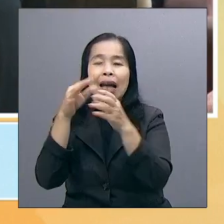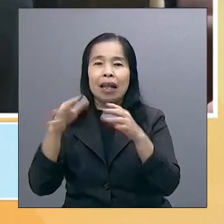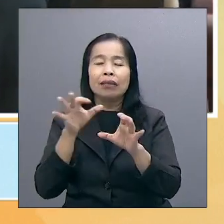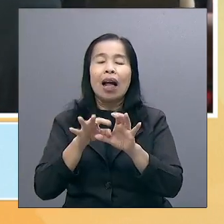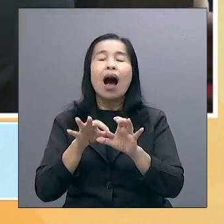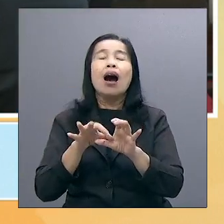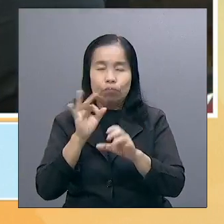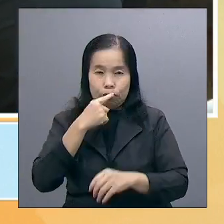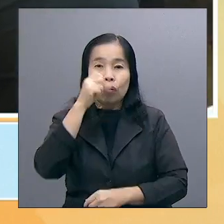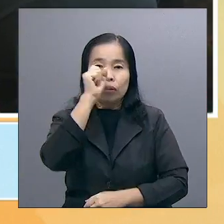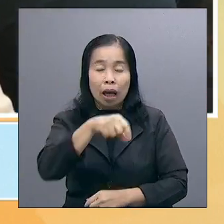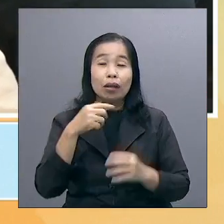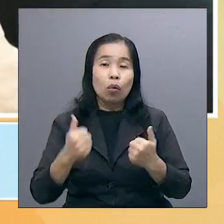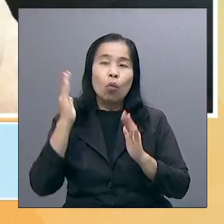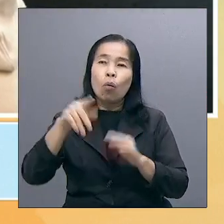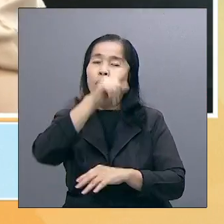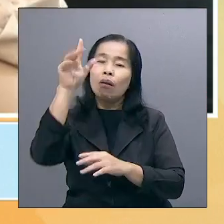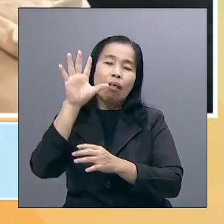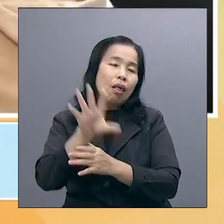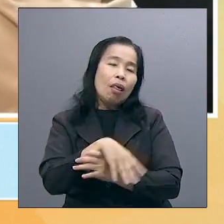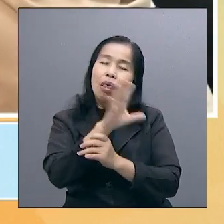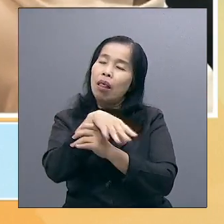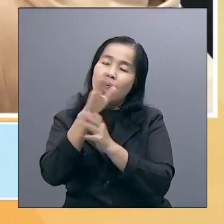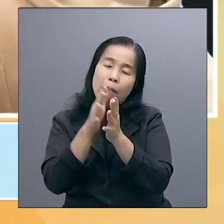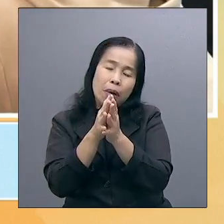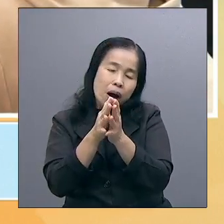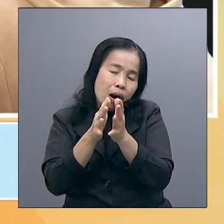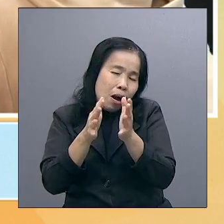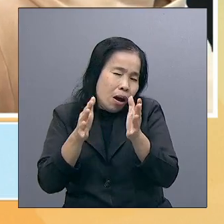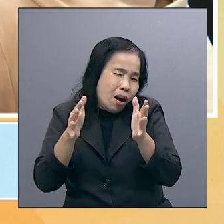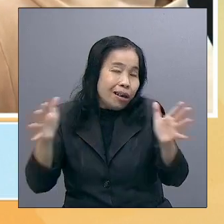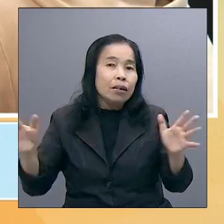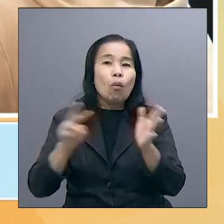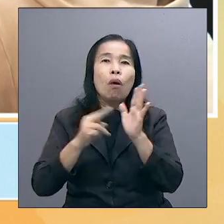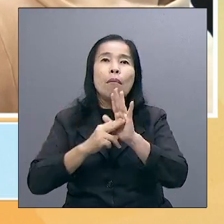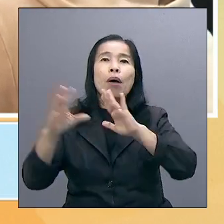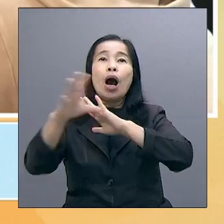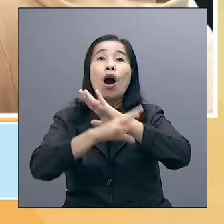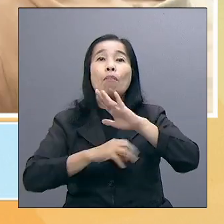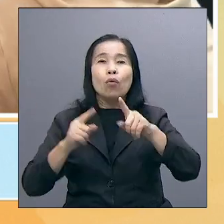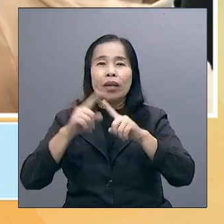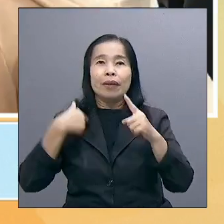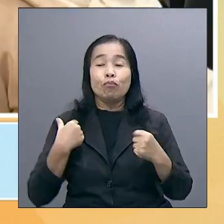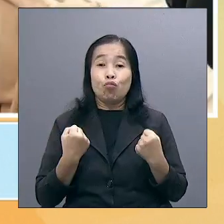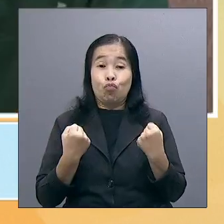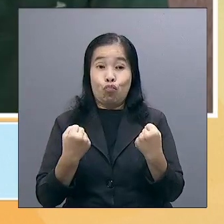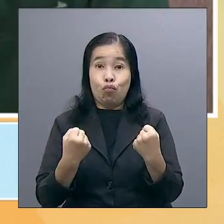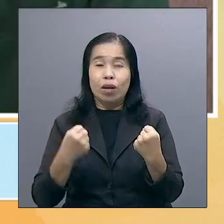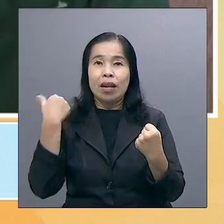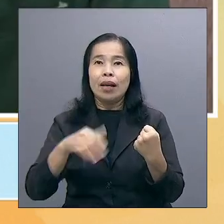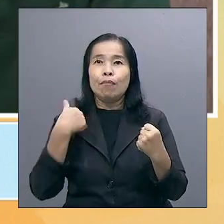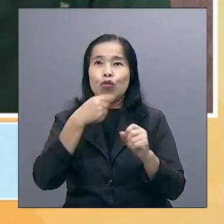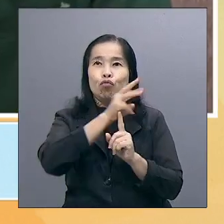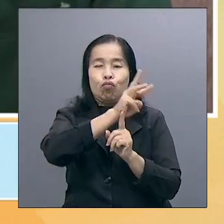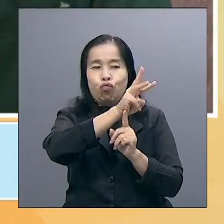มายืนยันวามิศชาชีพตอนนี้เกล้าไกลไปมากๆเขาใช้วิธีขับรถค่ะแล้วในรถก็มีตัวส่งสัญ